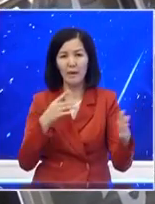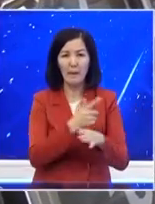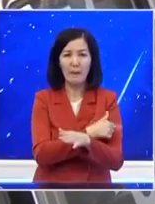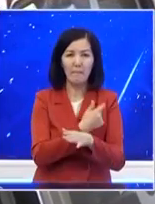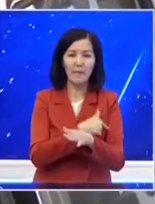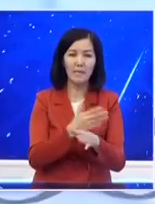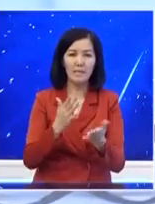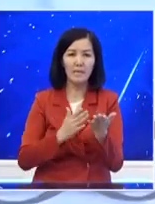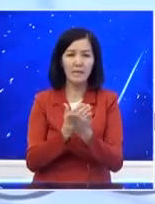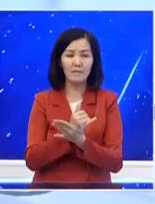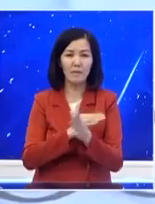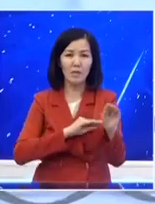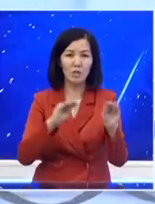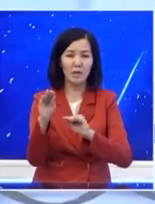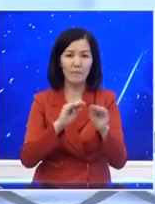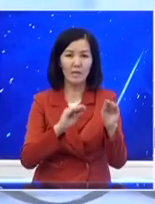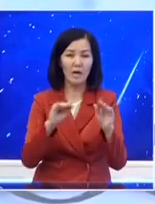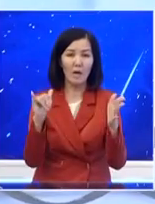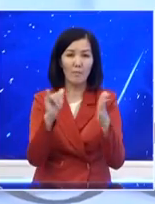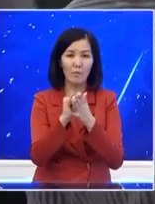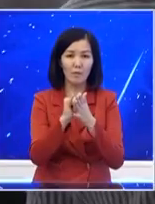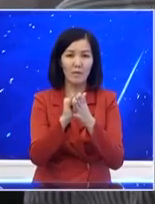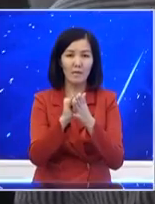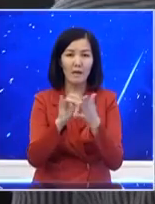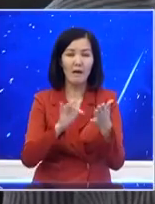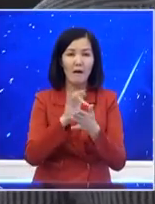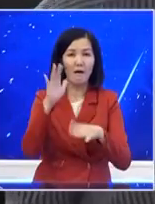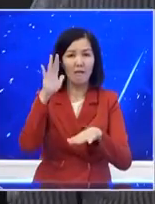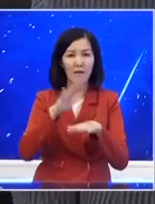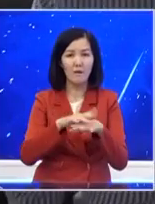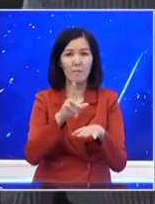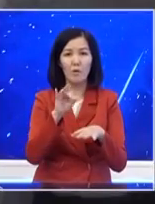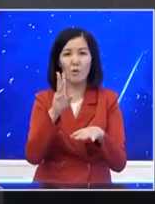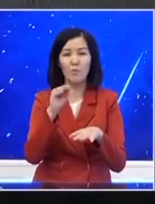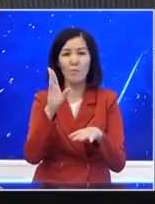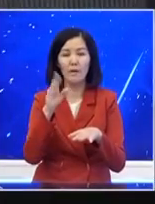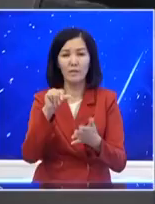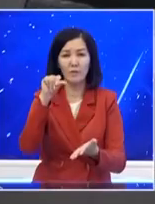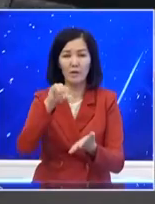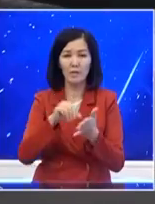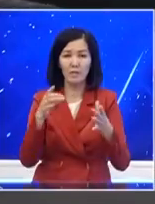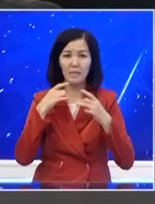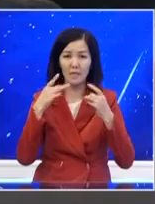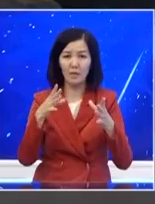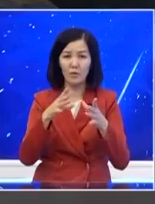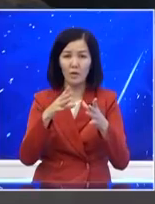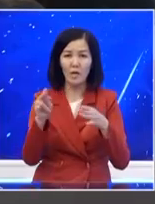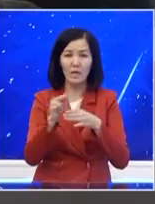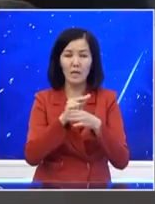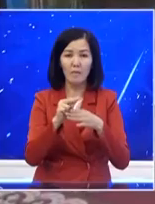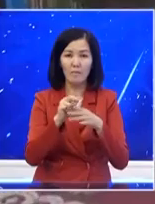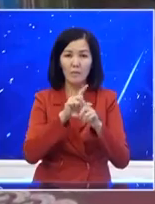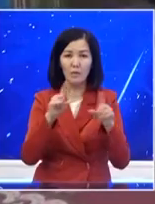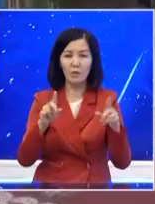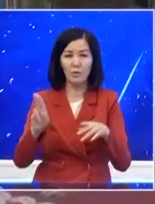қызметіне лайықтап жабдықталған темір тұлпар қала әкімі Нұрлан Құматаевтың қатысуымен салтанатты түрде емде орталығы